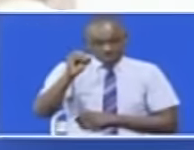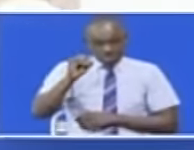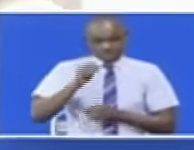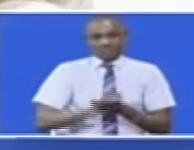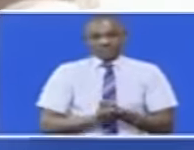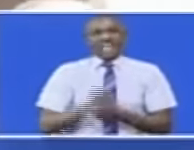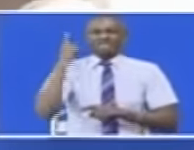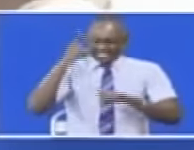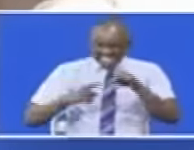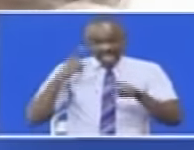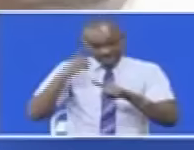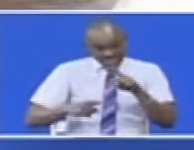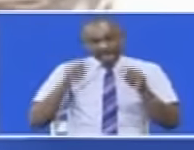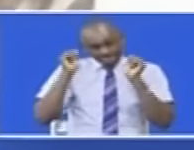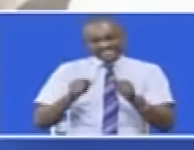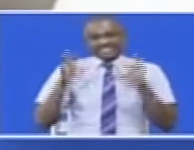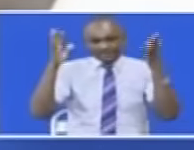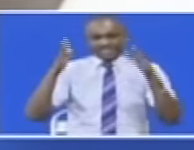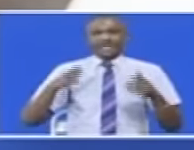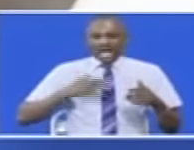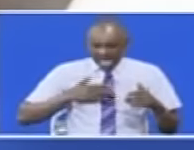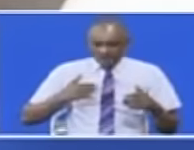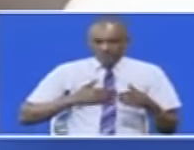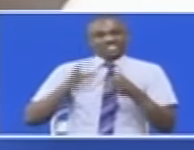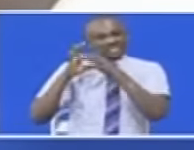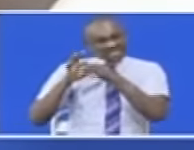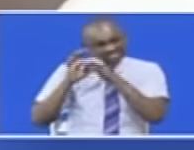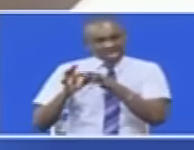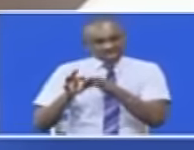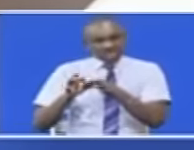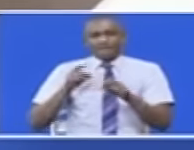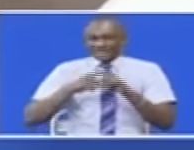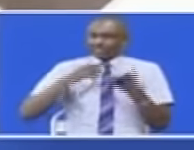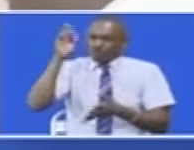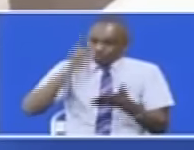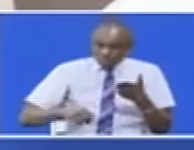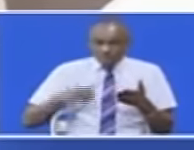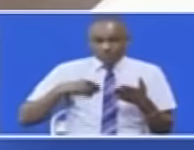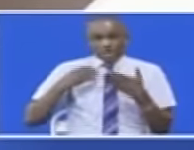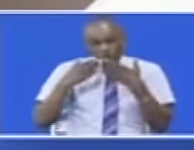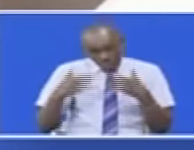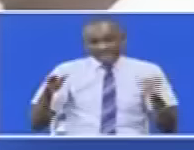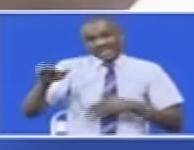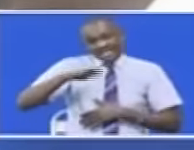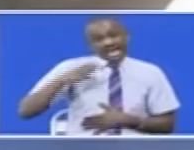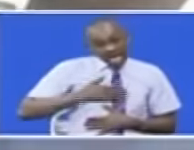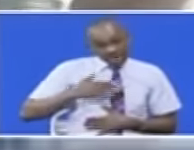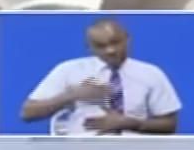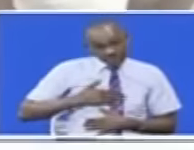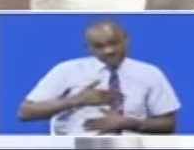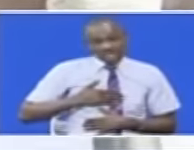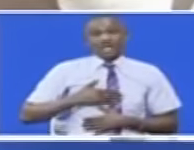mwaka tutasherekea utamaduni wetu, lakini muhimu zaidi tutafungua eneo letu